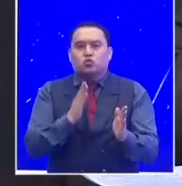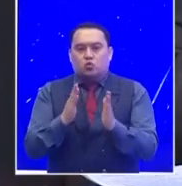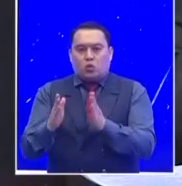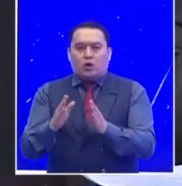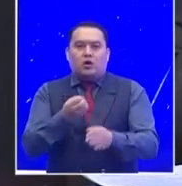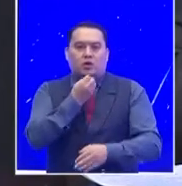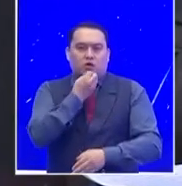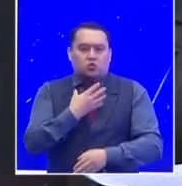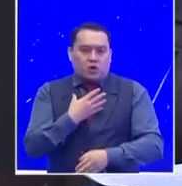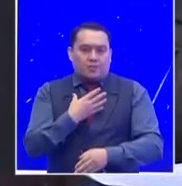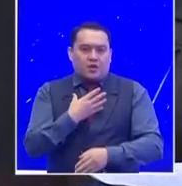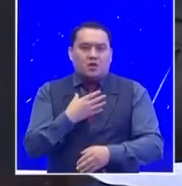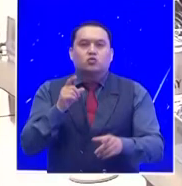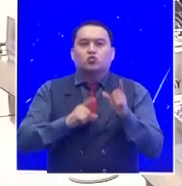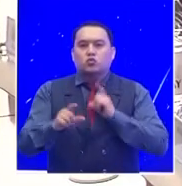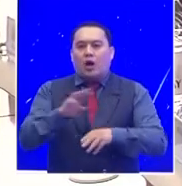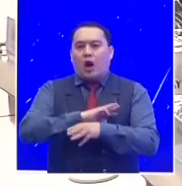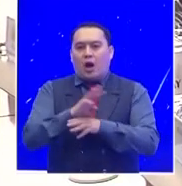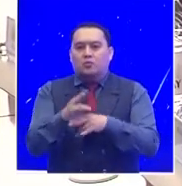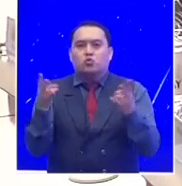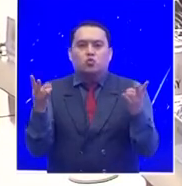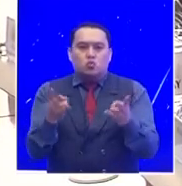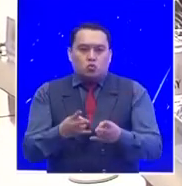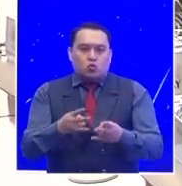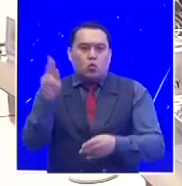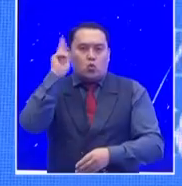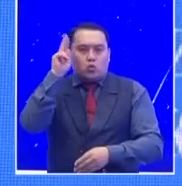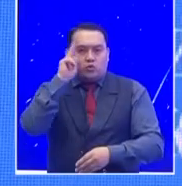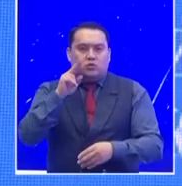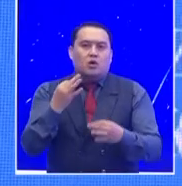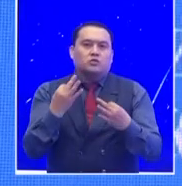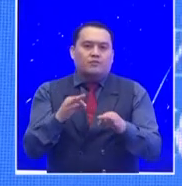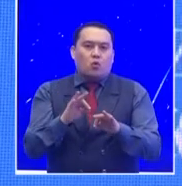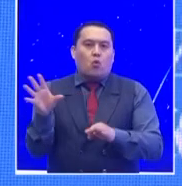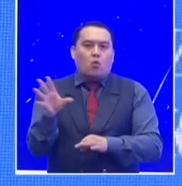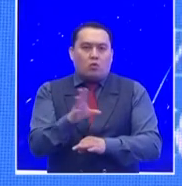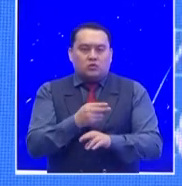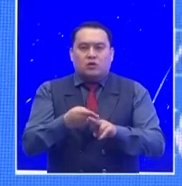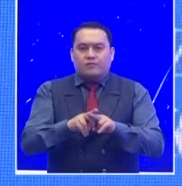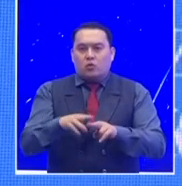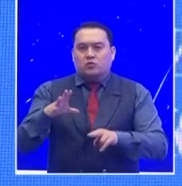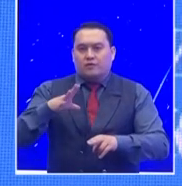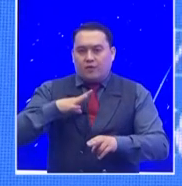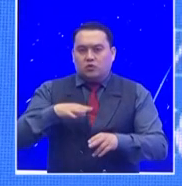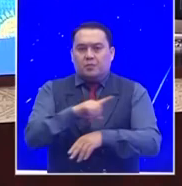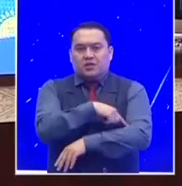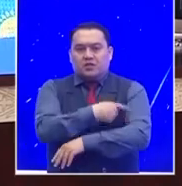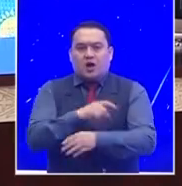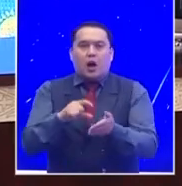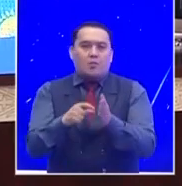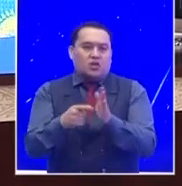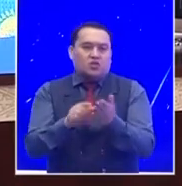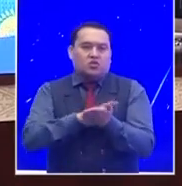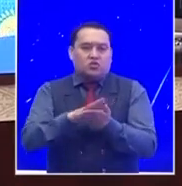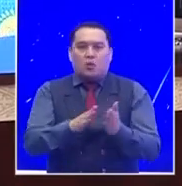ситуация очень хорошая. Студенты обеспечены всем необходимым для учебы и досуга. Во всех общежитиях имеются медицинские кабинеты.